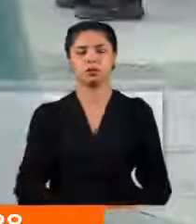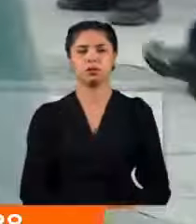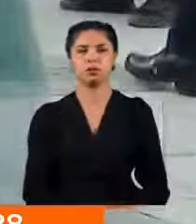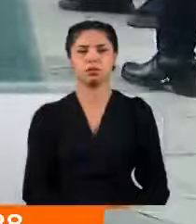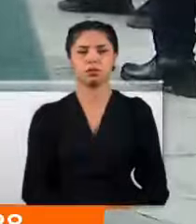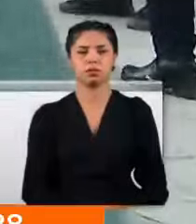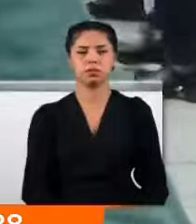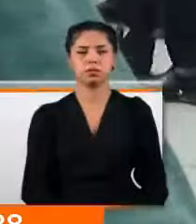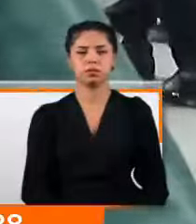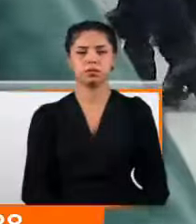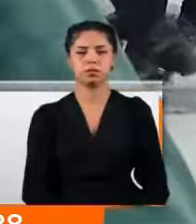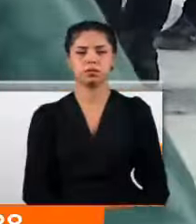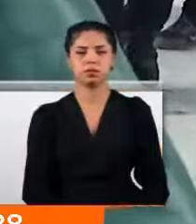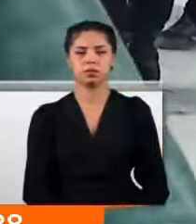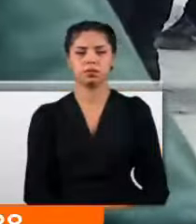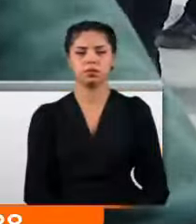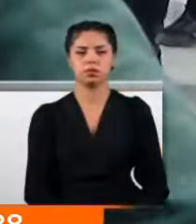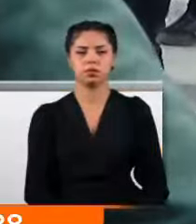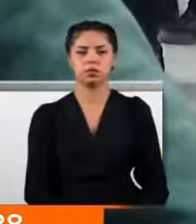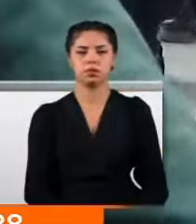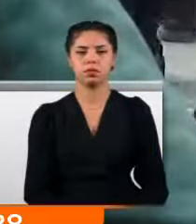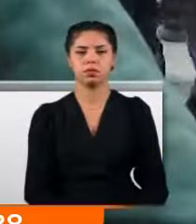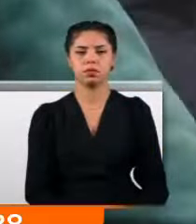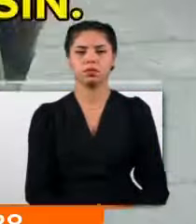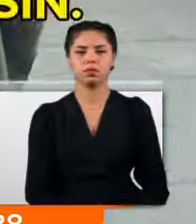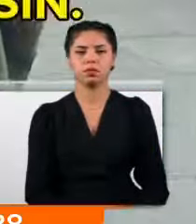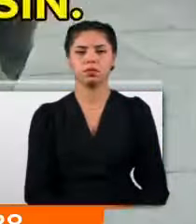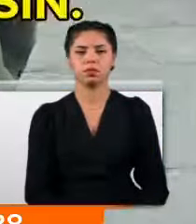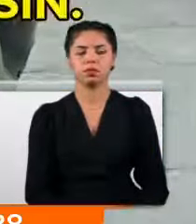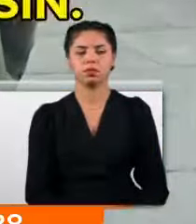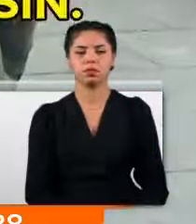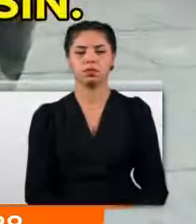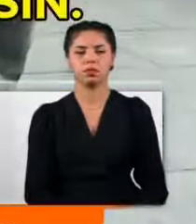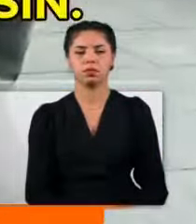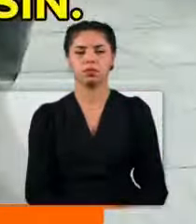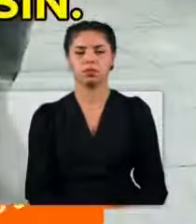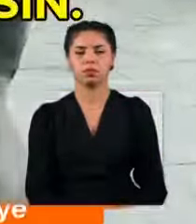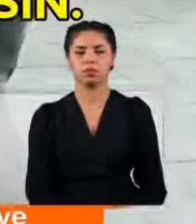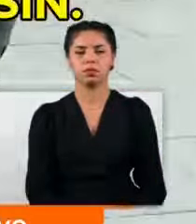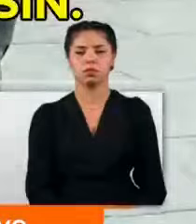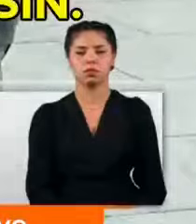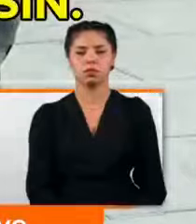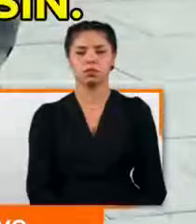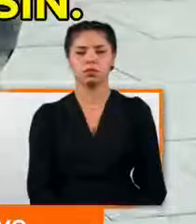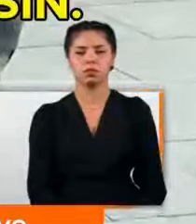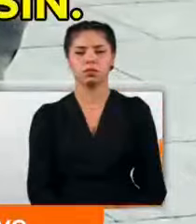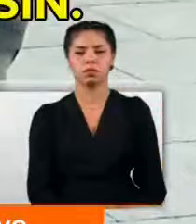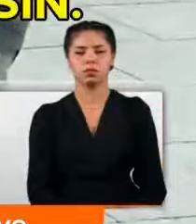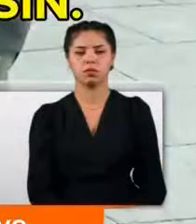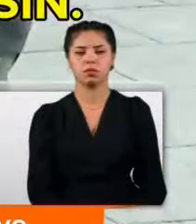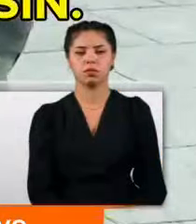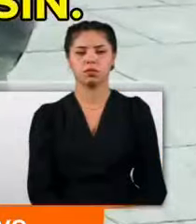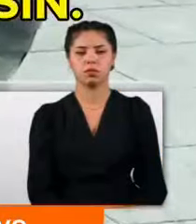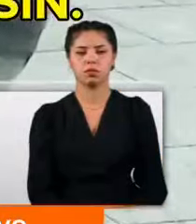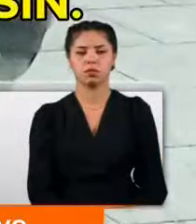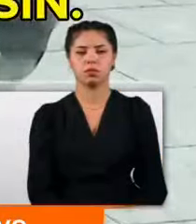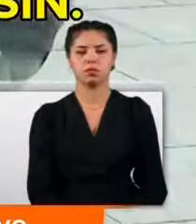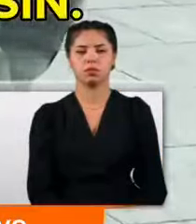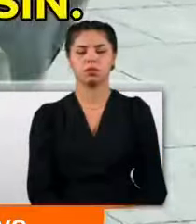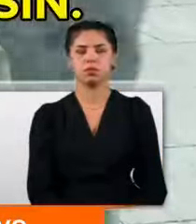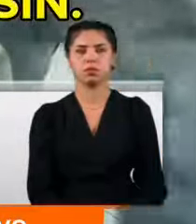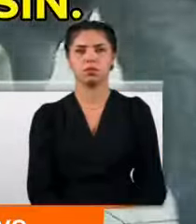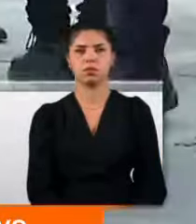istemiyoruz ev kira yardımını istemiyoruz ya Biz evimizi istiyoruz artık cumhurbaşkanından tek istediğim şu bizi belediyelere muhtaç ettirmeden